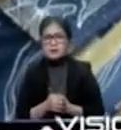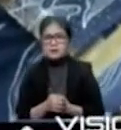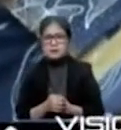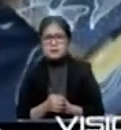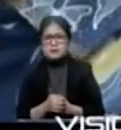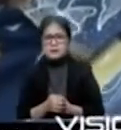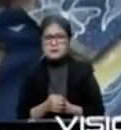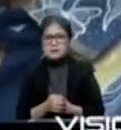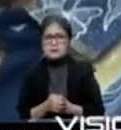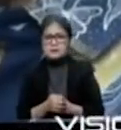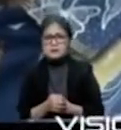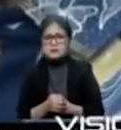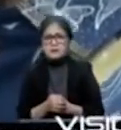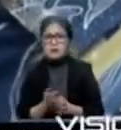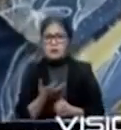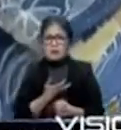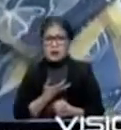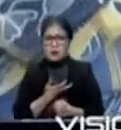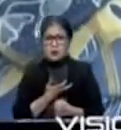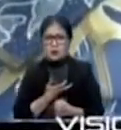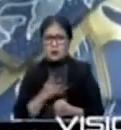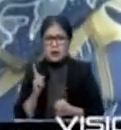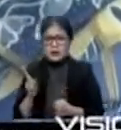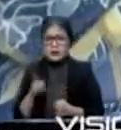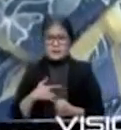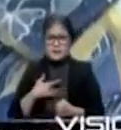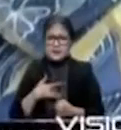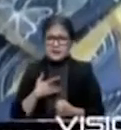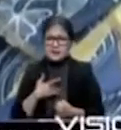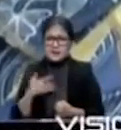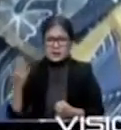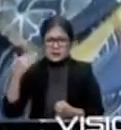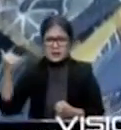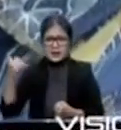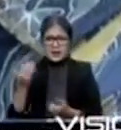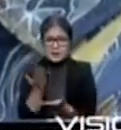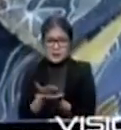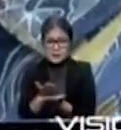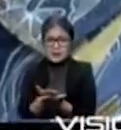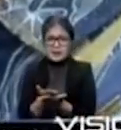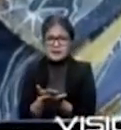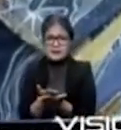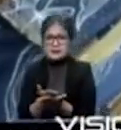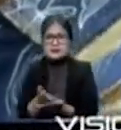kesanggupan itu datang karena ada panggilan, ada permintaan